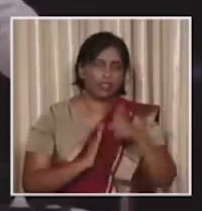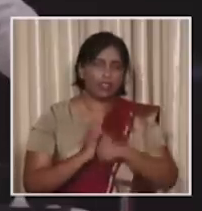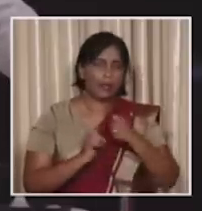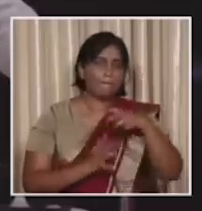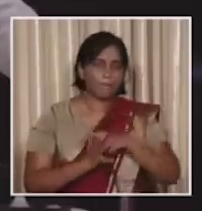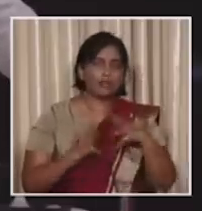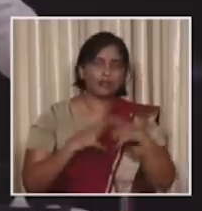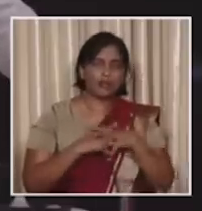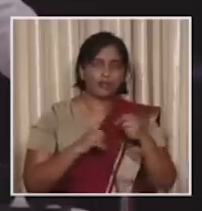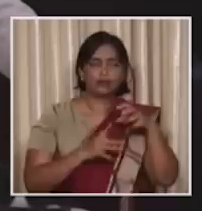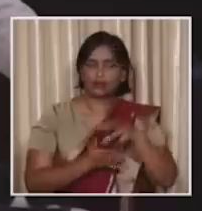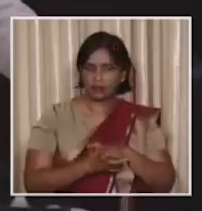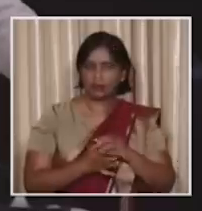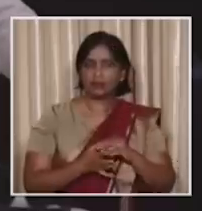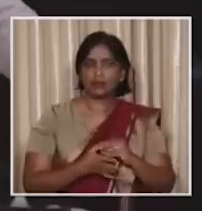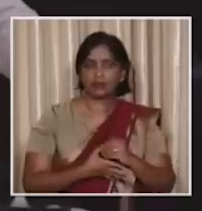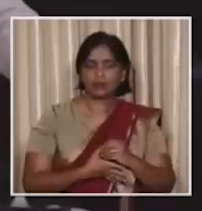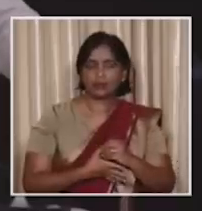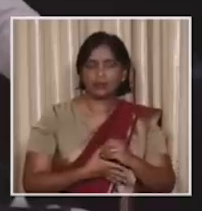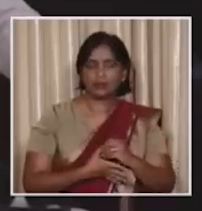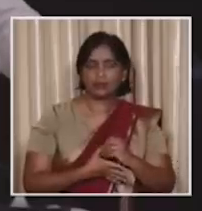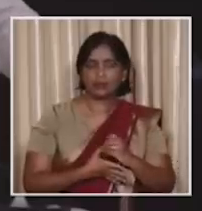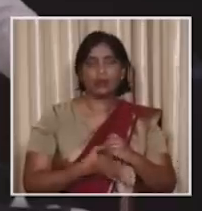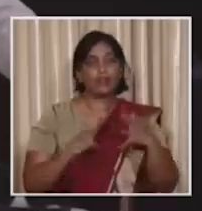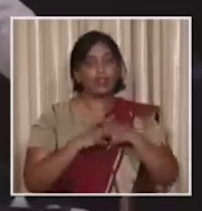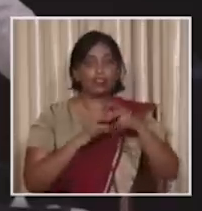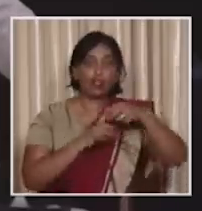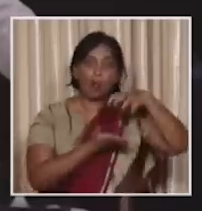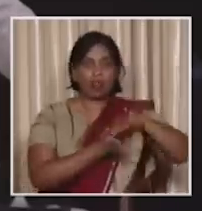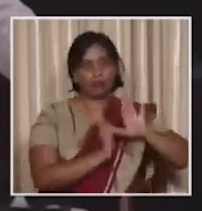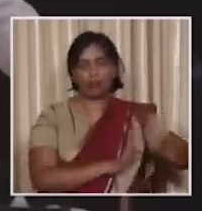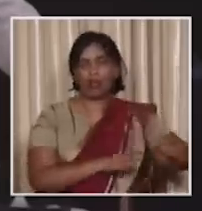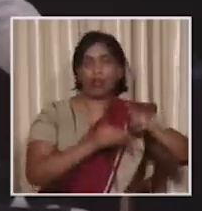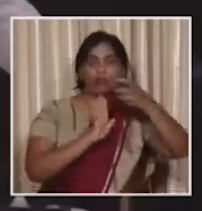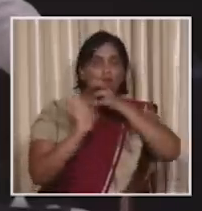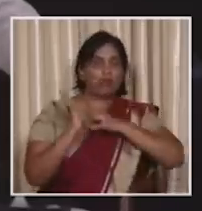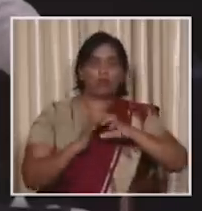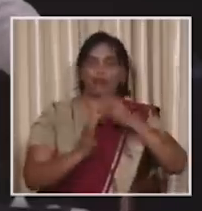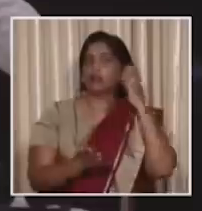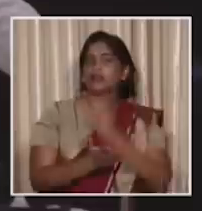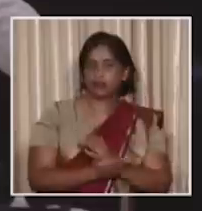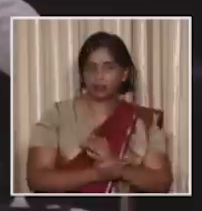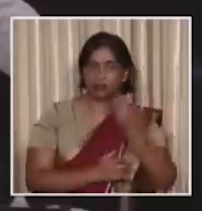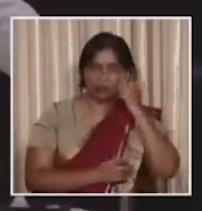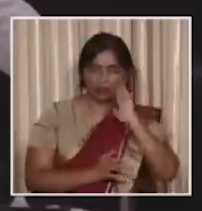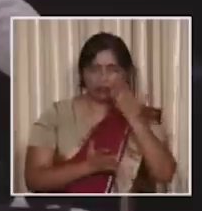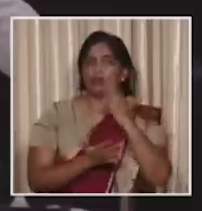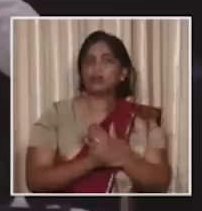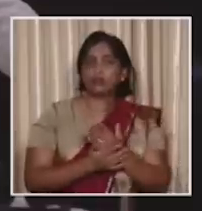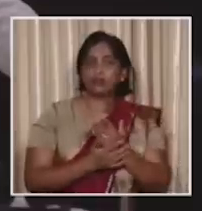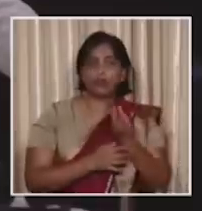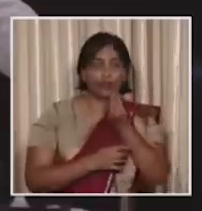සහ බස්නාහිර පළාත හැර අනිත් පළාත අරගෙන කොහොමද කළා? ඔව් බලාත් බස්නාහිර පළාත හැර අනිත් පළාත්වල මේක නතර වෙලා තියෙනවා. ඔව් ඒ ස්වභාවික නතර වෙන්නේ